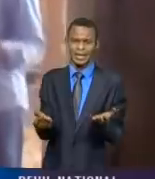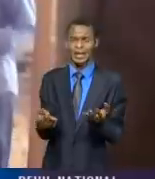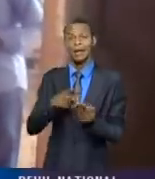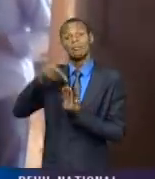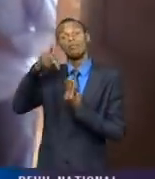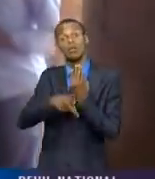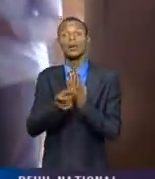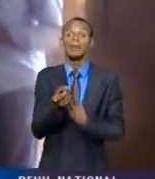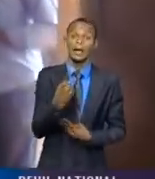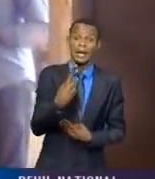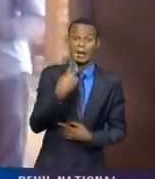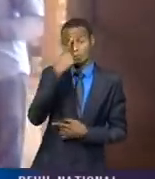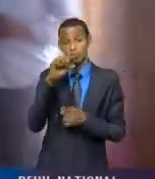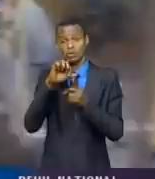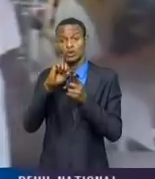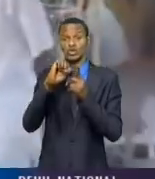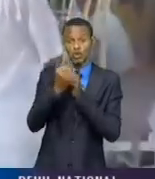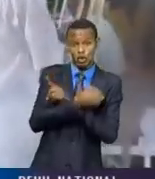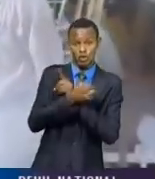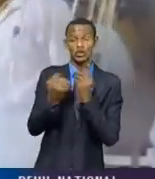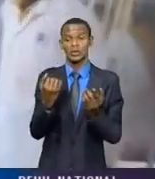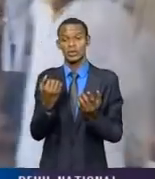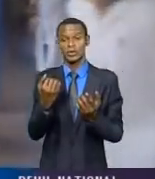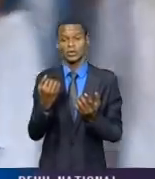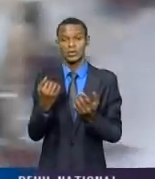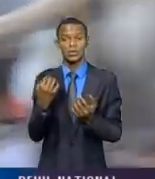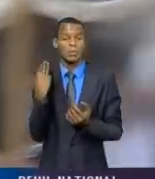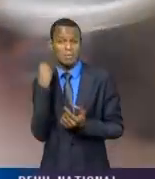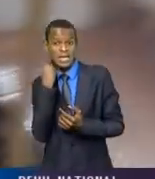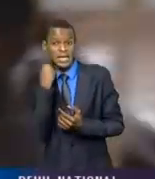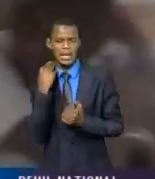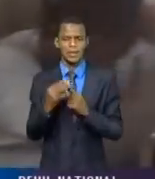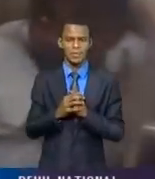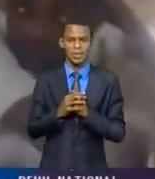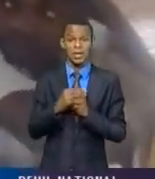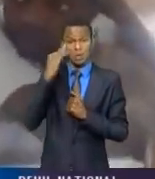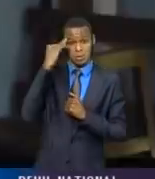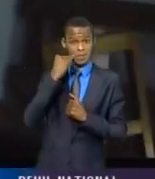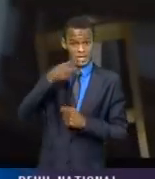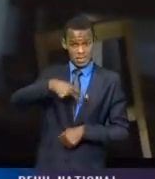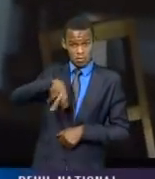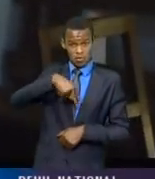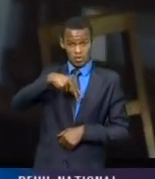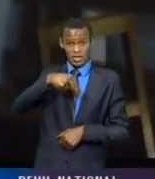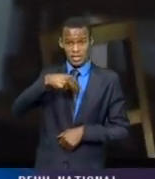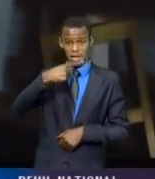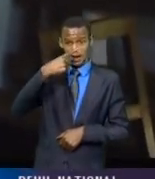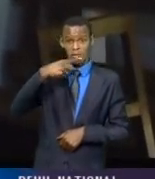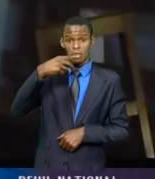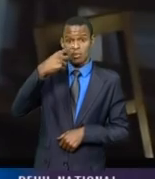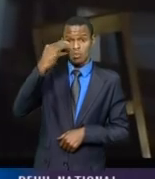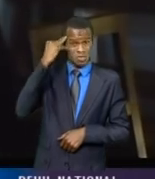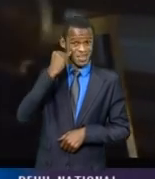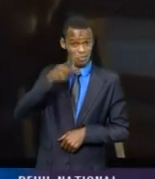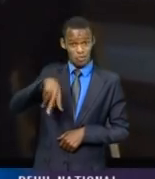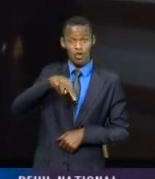rebute démocratique du congo l'appropriation de cette feuille de route sanitaire par le ministre provincial de la santé mineurs ou bangui les administrateurs des territoires